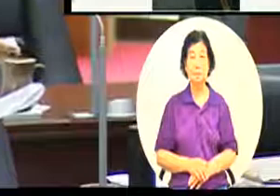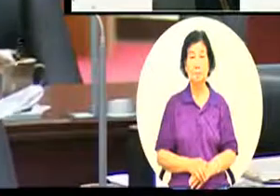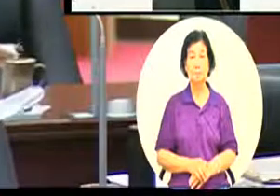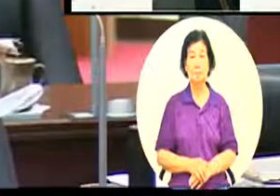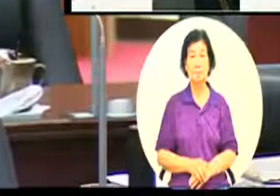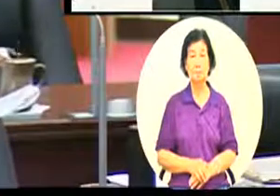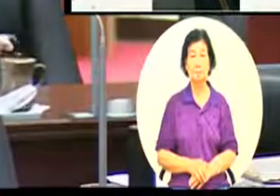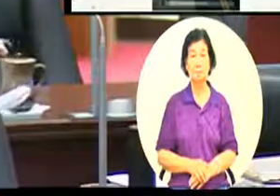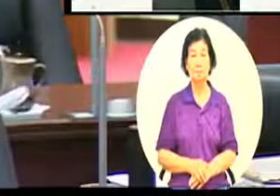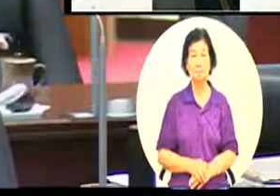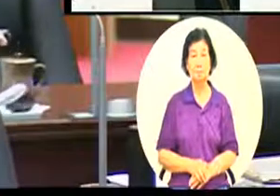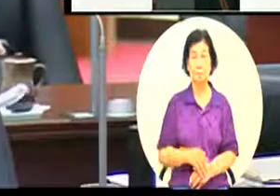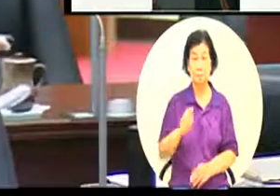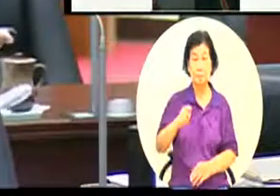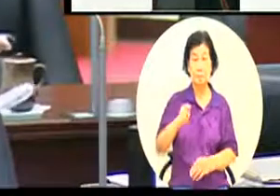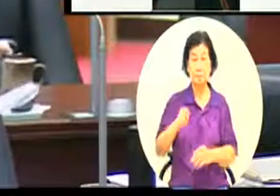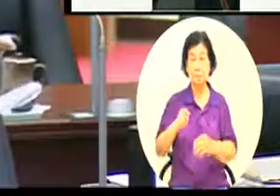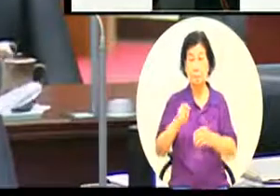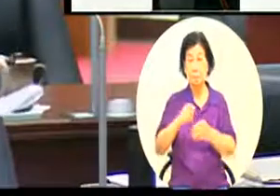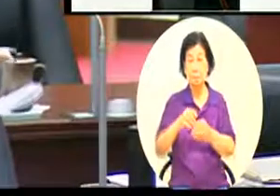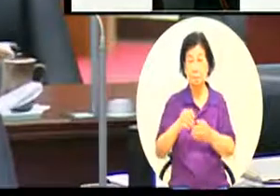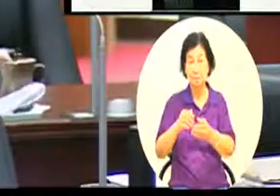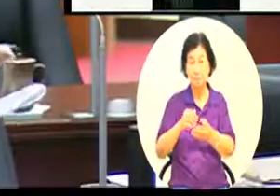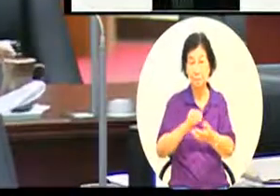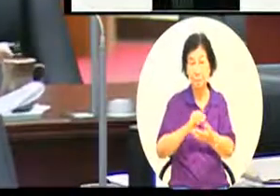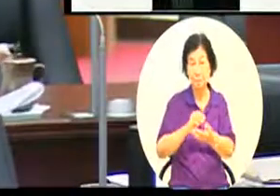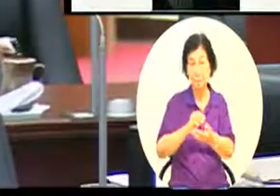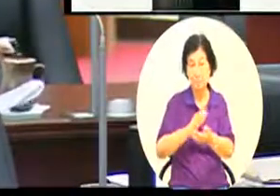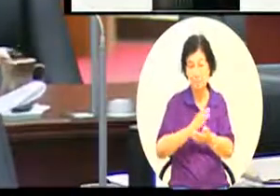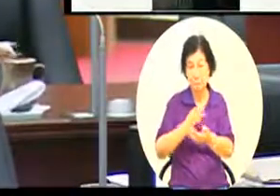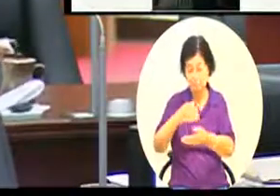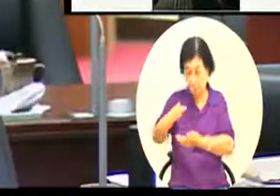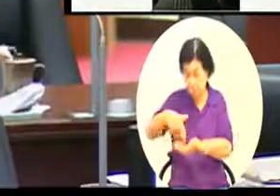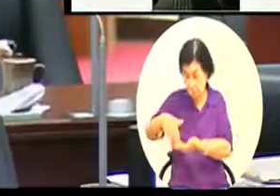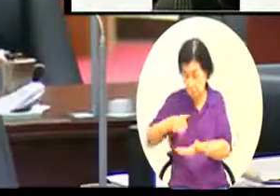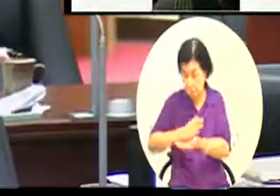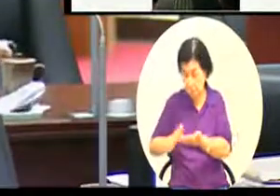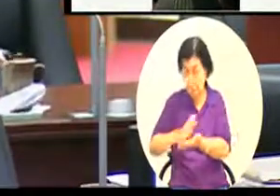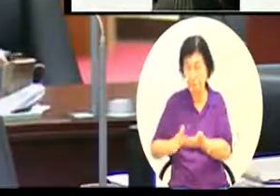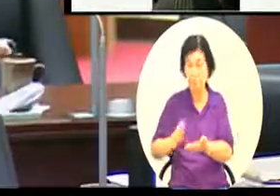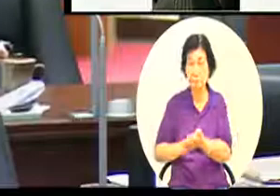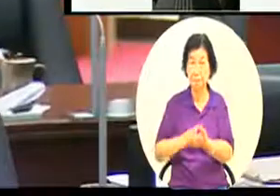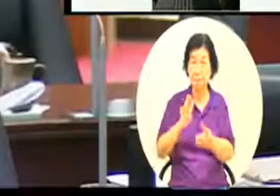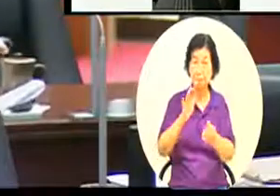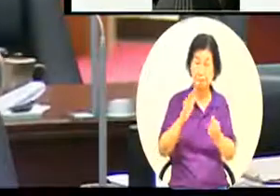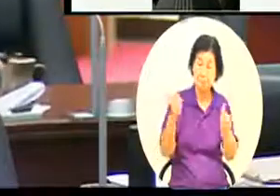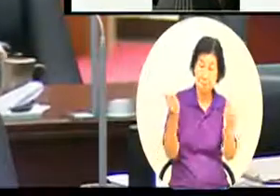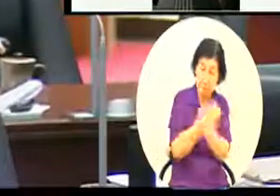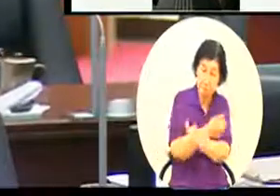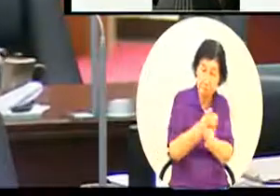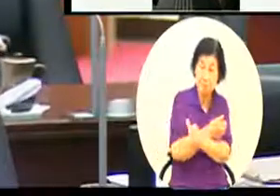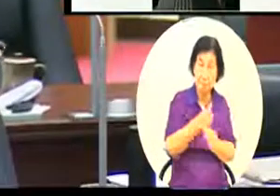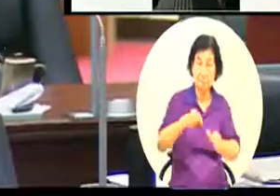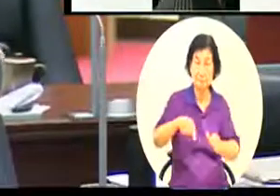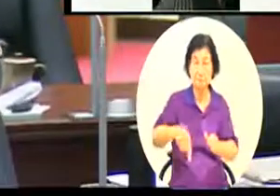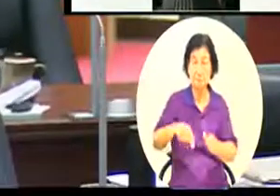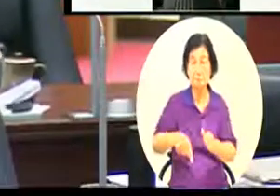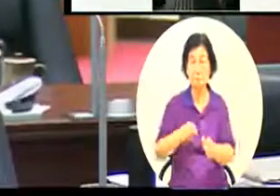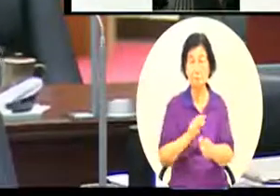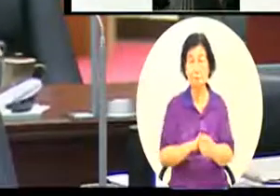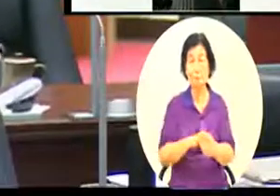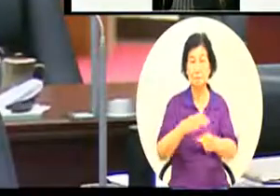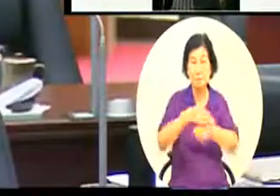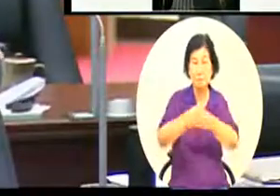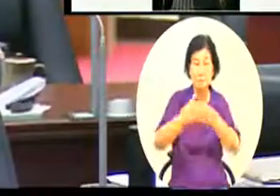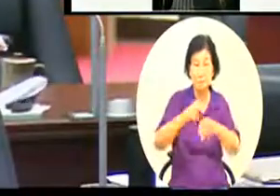这是这个清洁人员在担任一个保全的状态，这是我们高雄市的一个捷